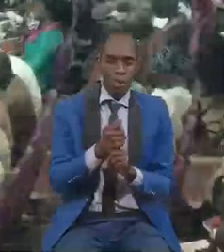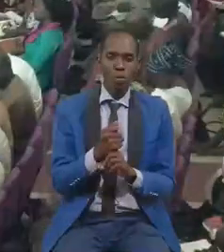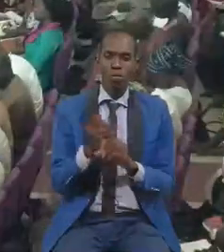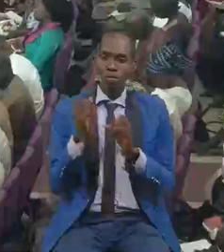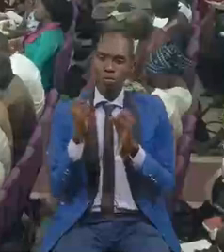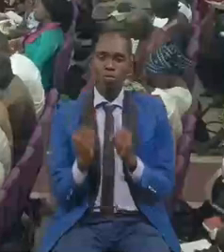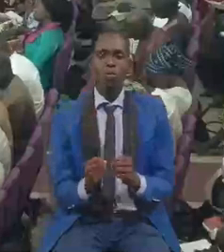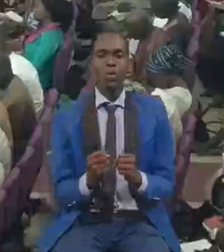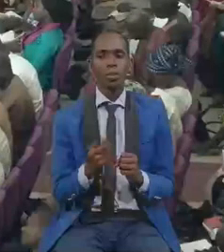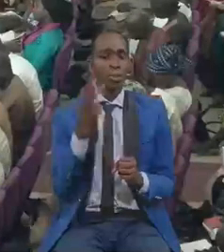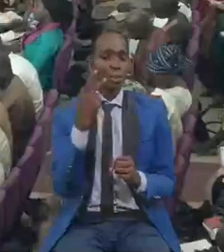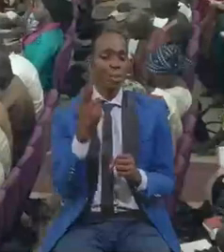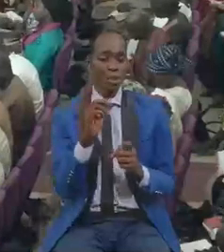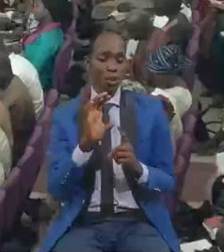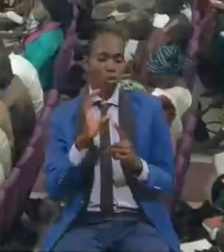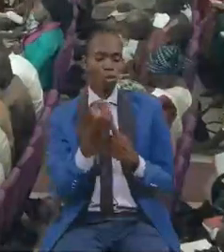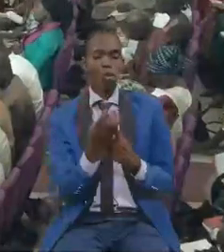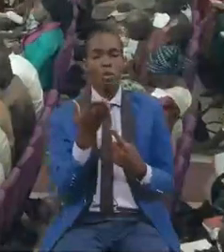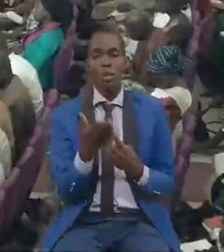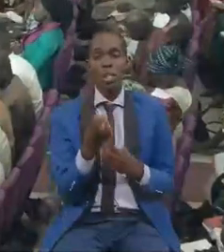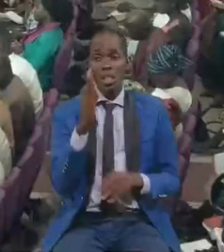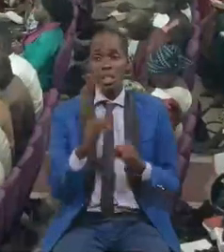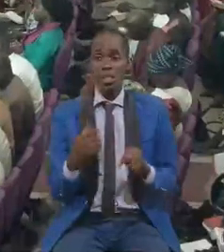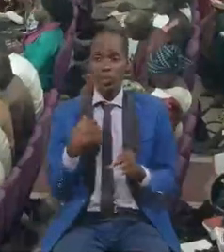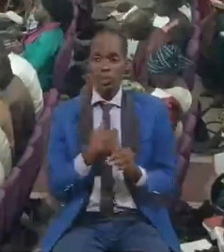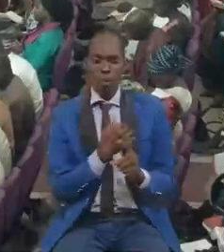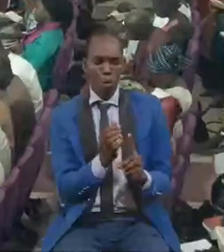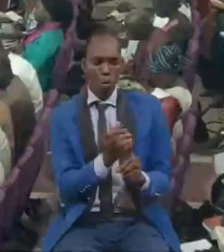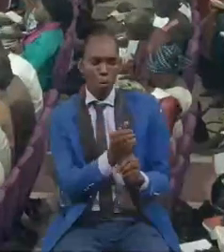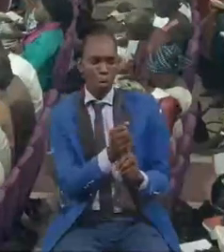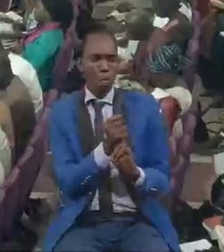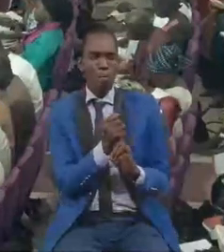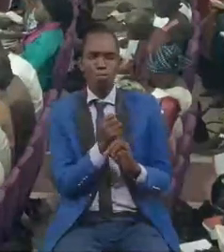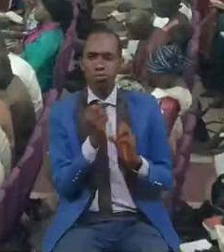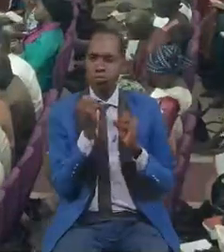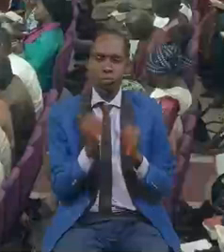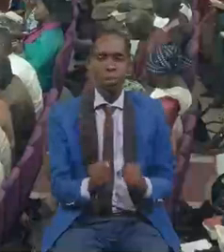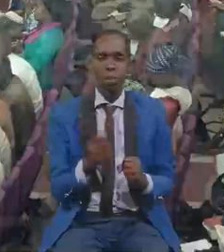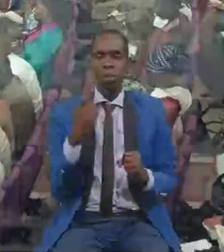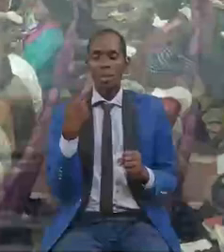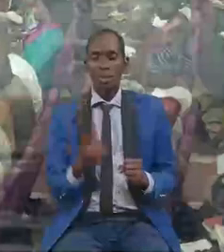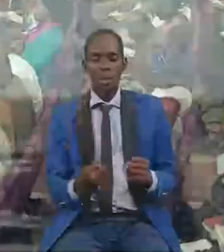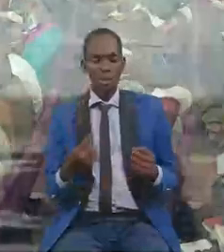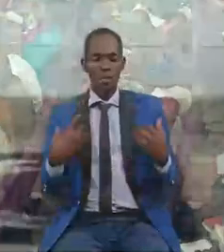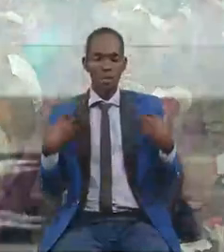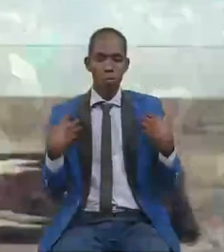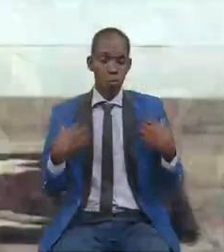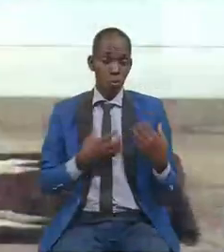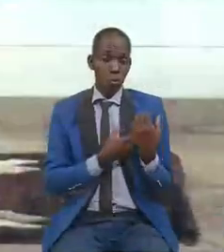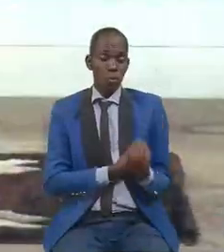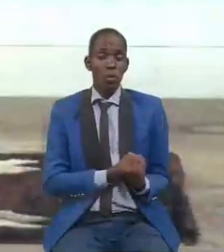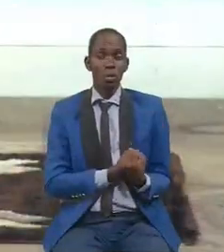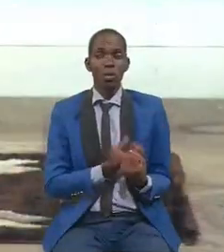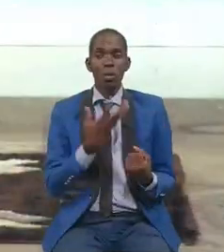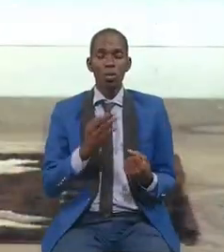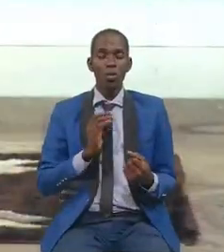il y a la condition. Pourvu que nous retenions jusqu'à la fin la ferme confiance et l'espérance dont nous nous